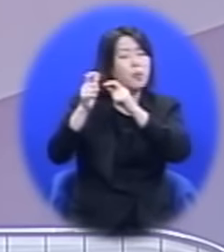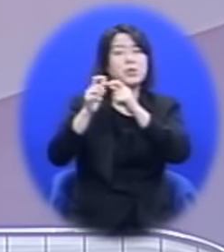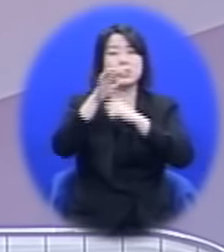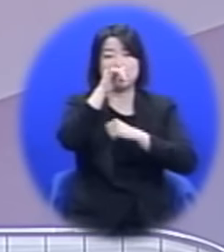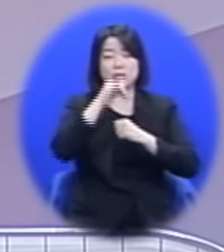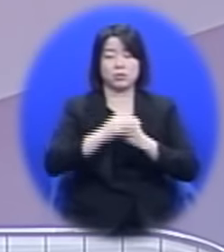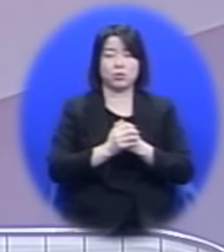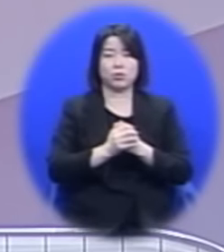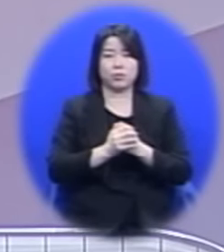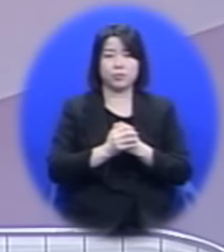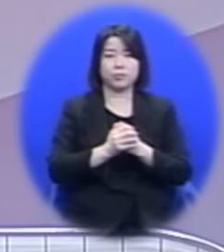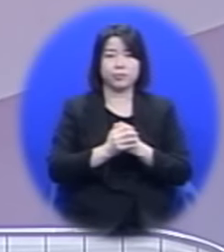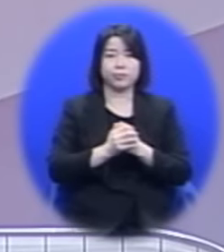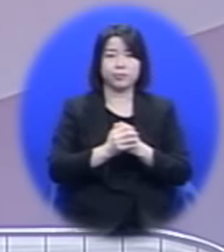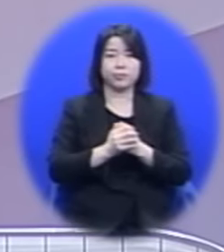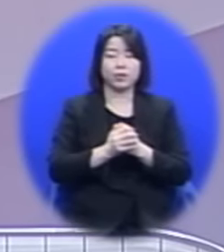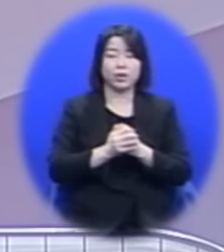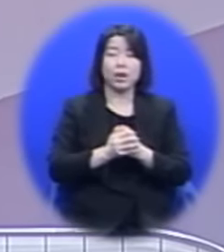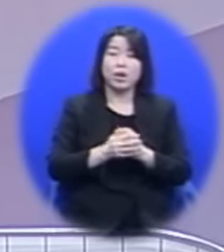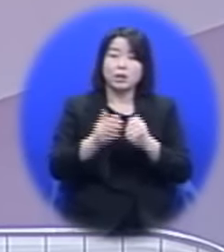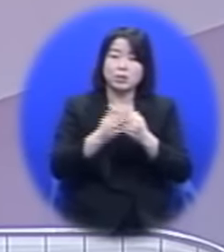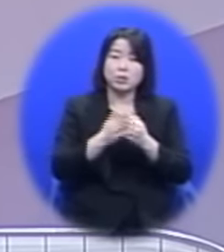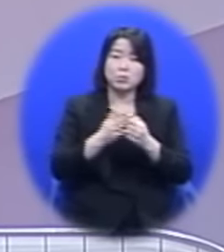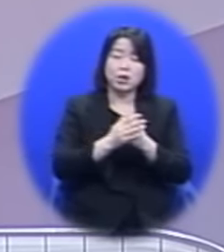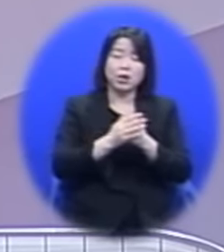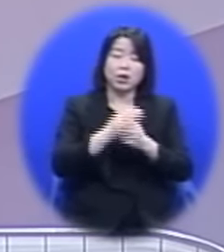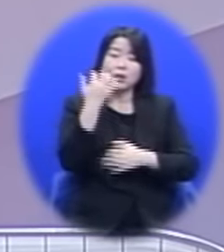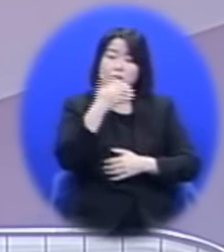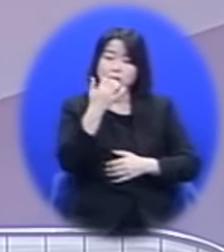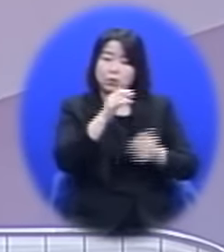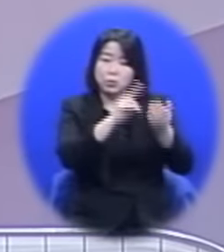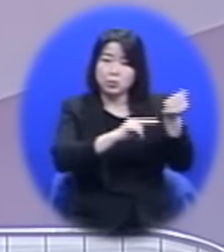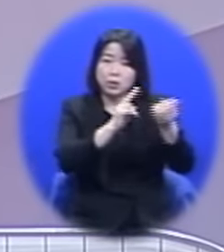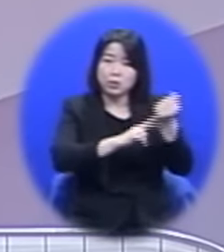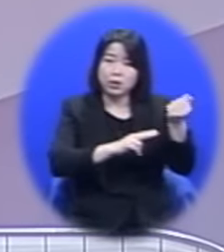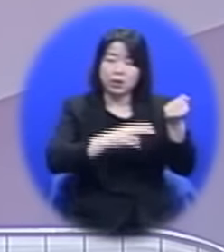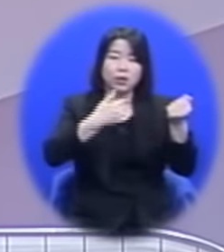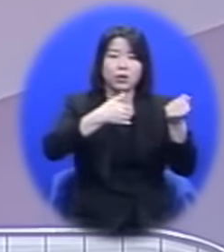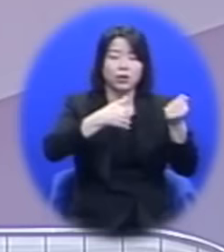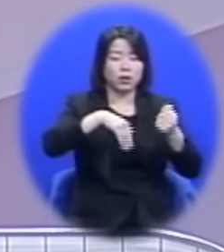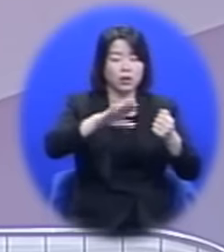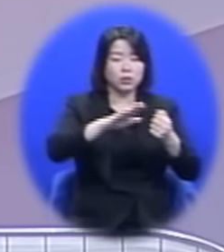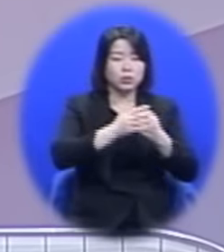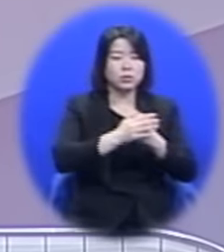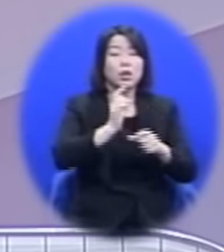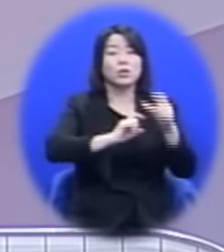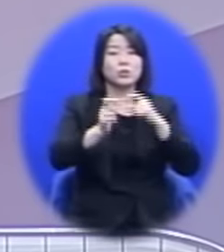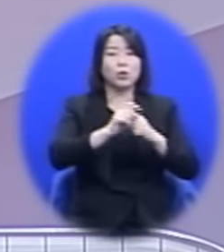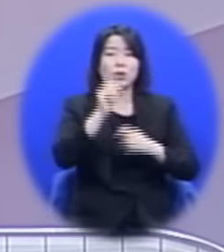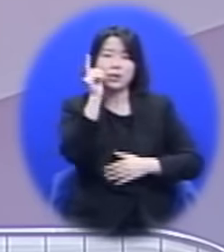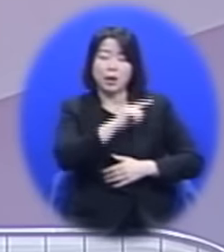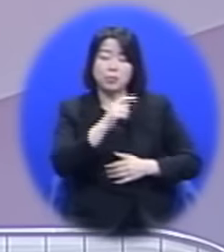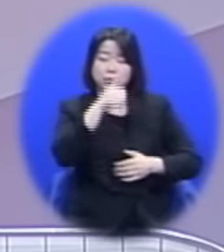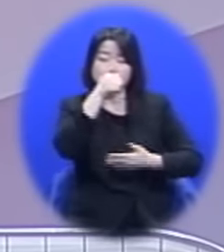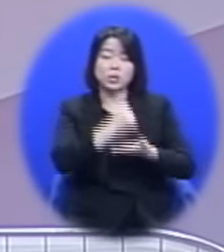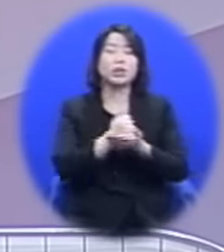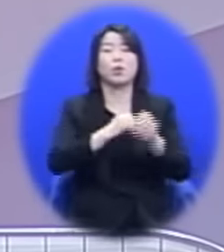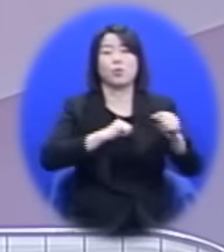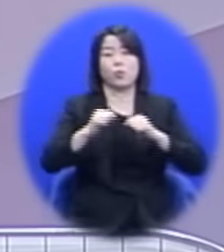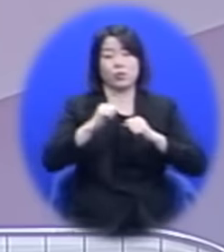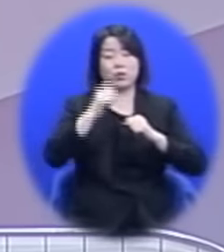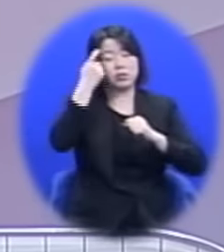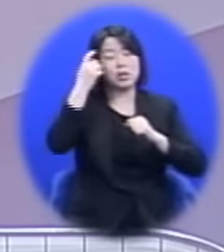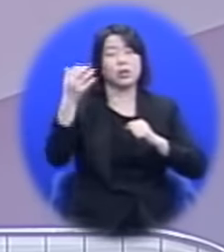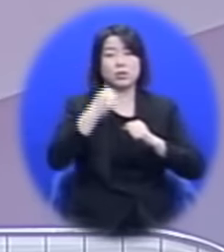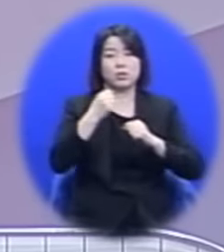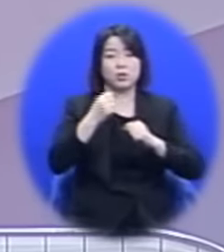고민스러워하고 있었어요. 그렇다고 해서 성매매를 하는 것은 너무 나쁜 죄라고 생각이 들었어요. 그러면